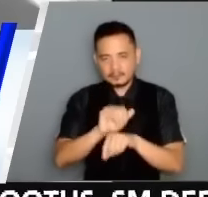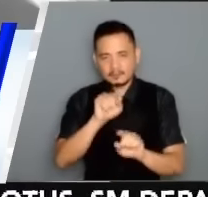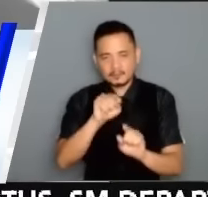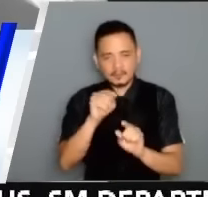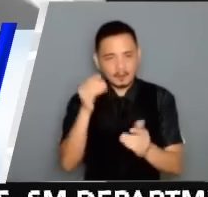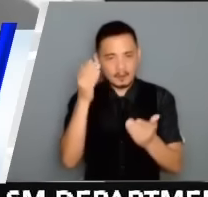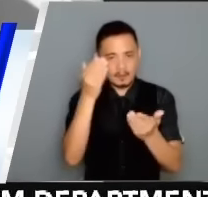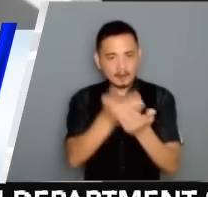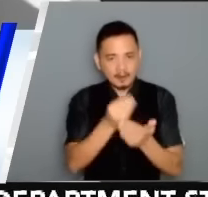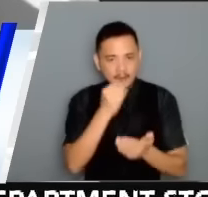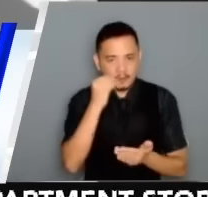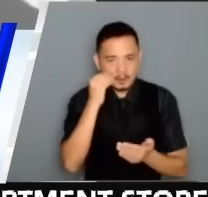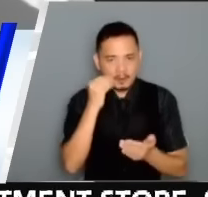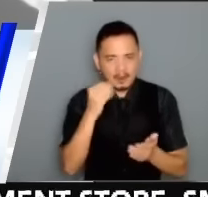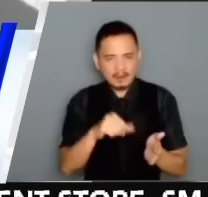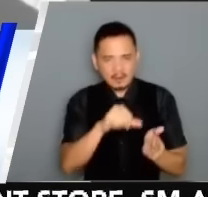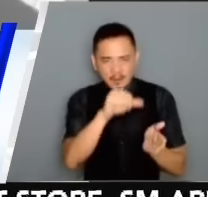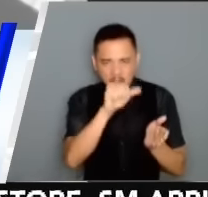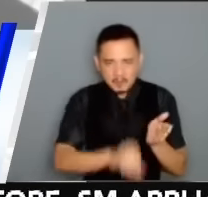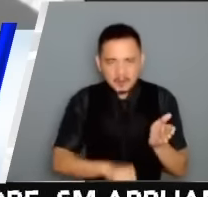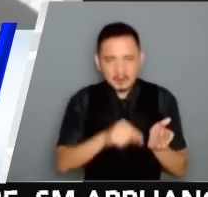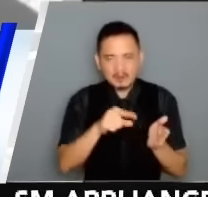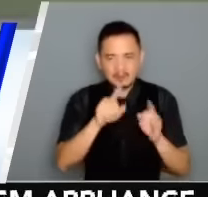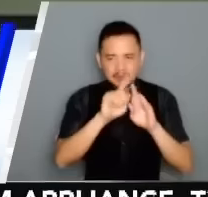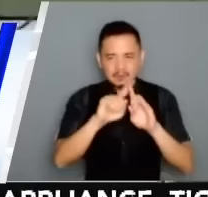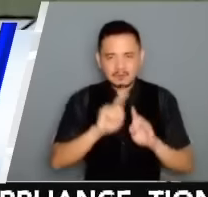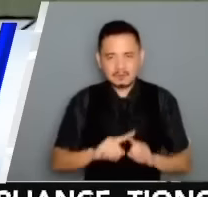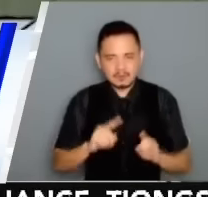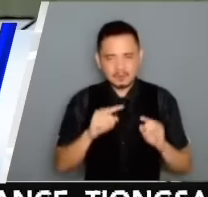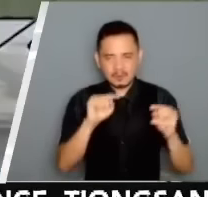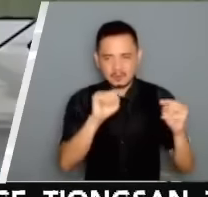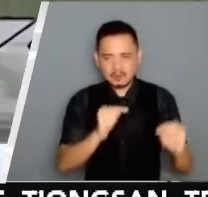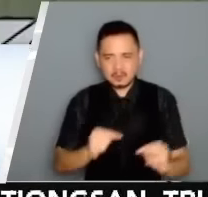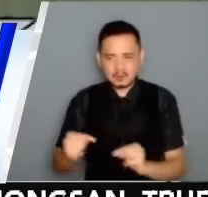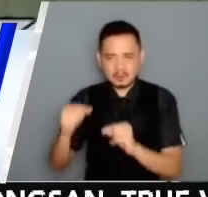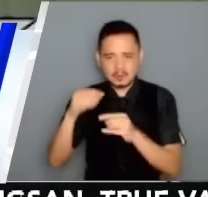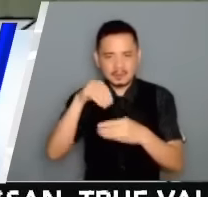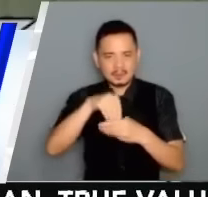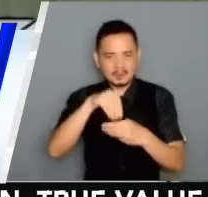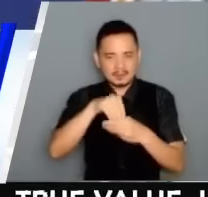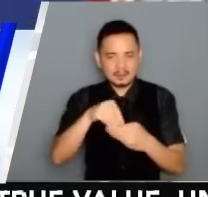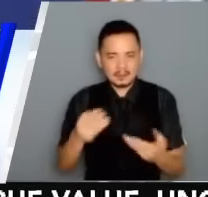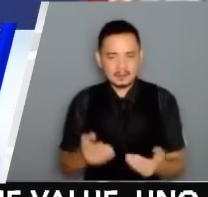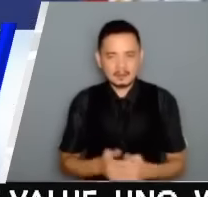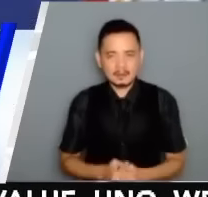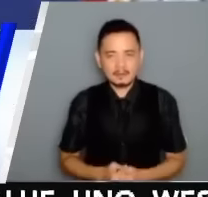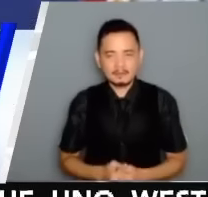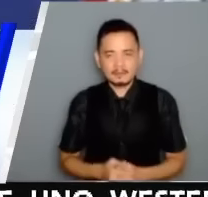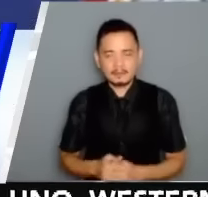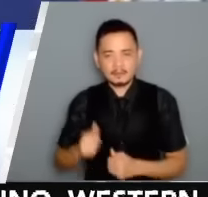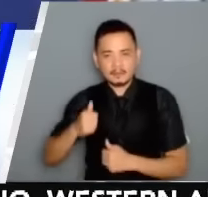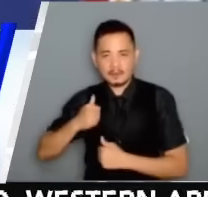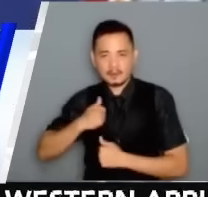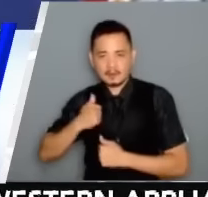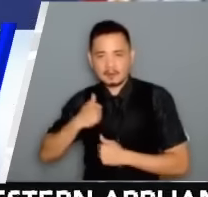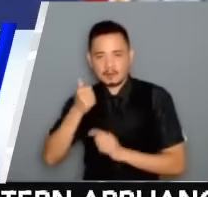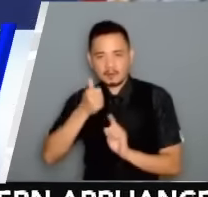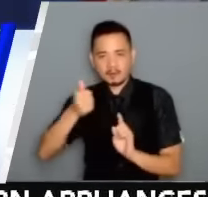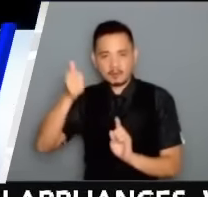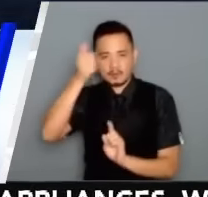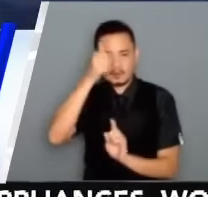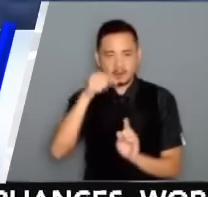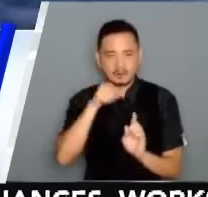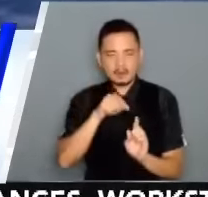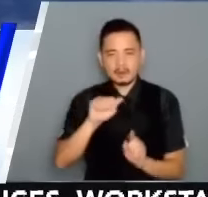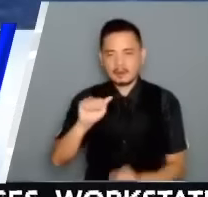na nilapatan ng lunas sa loob ng BRP Cabra. Ayon sa HEPEN ng AFP Western Command na si Rear Admiral Alfonso